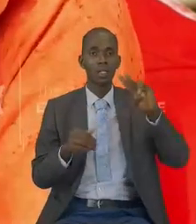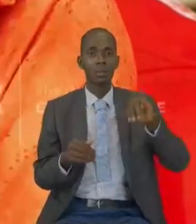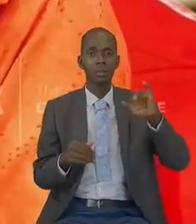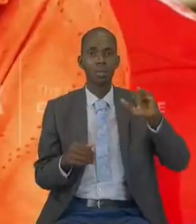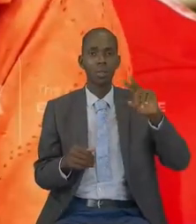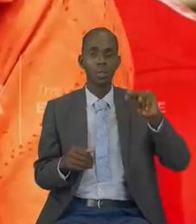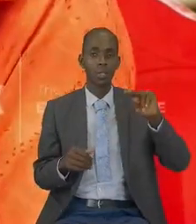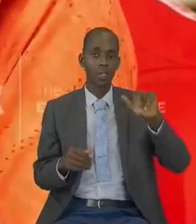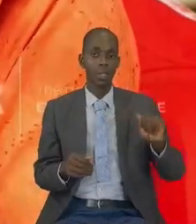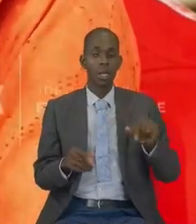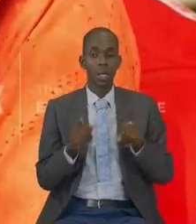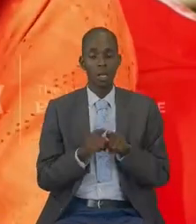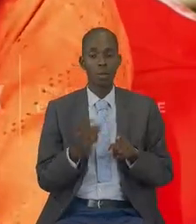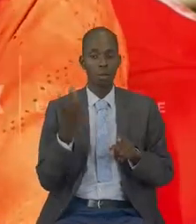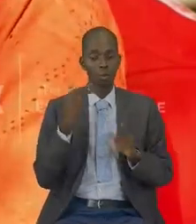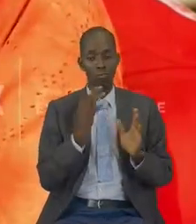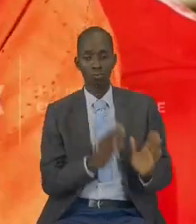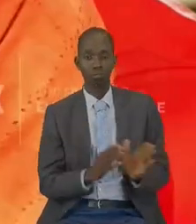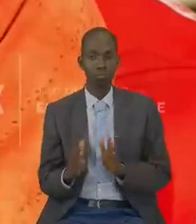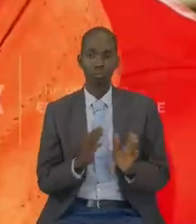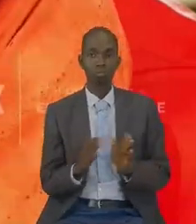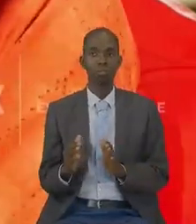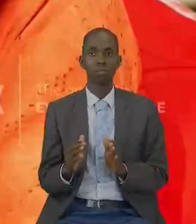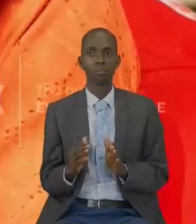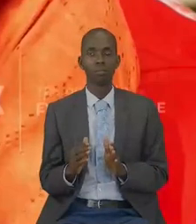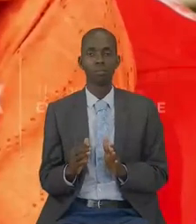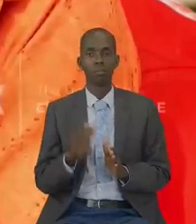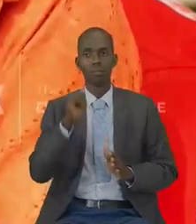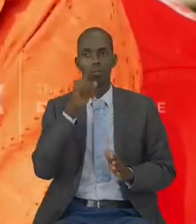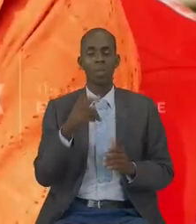Mina, comment se préparer?